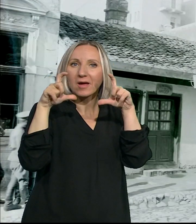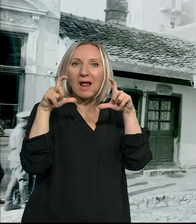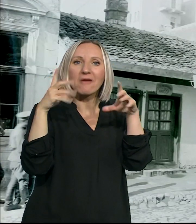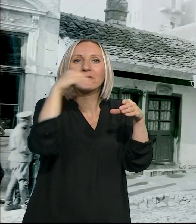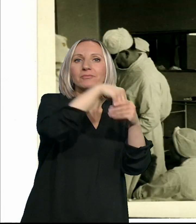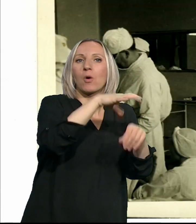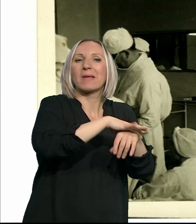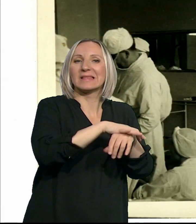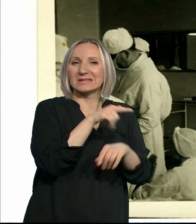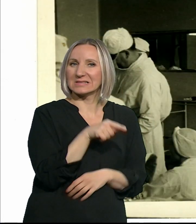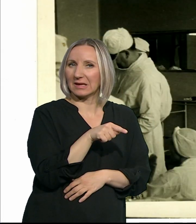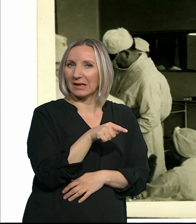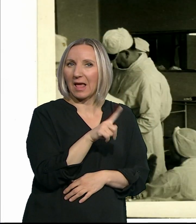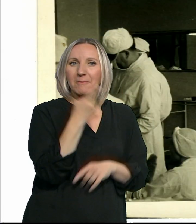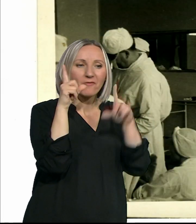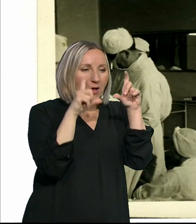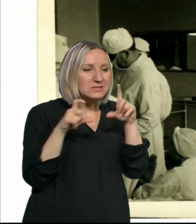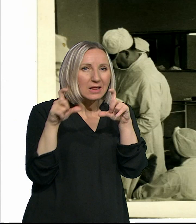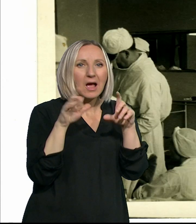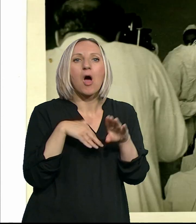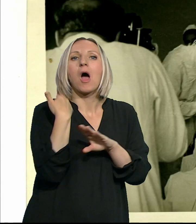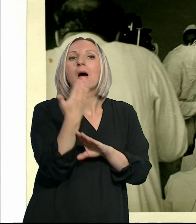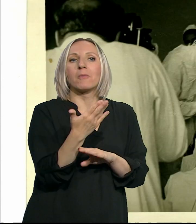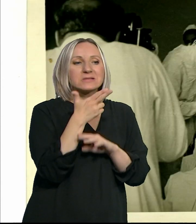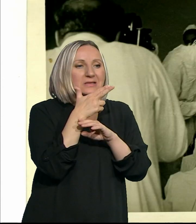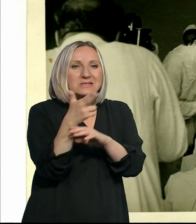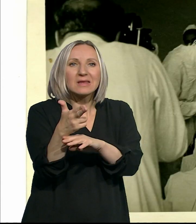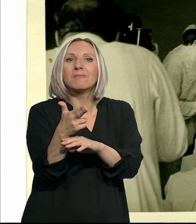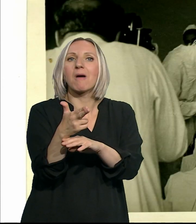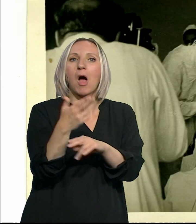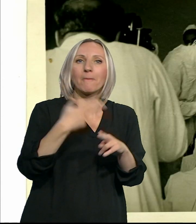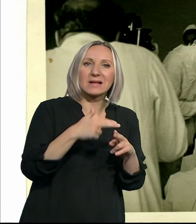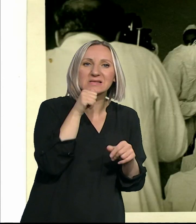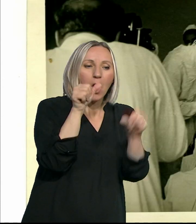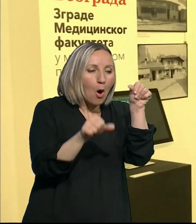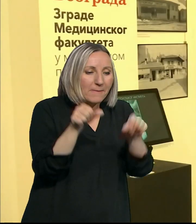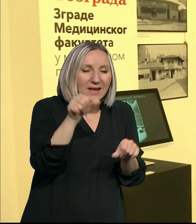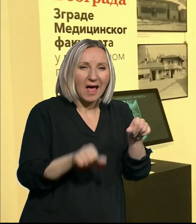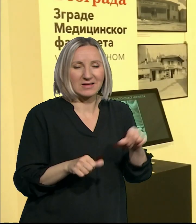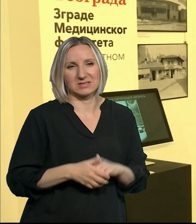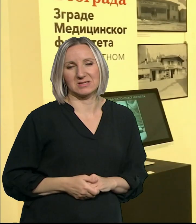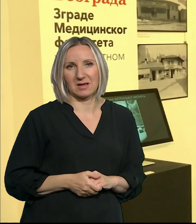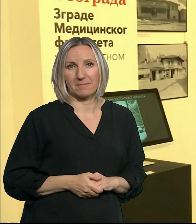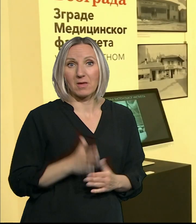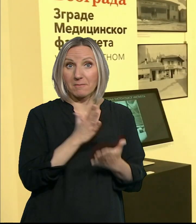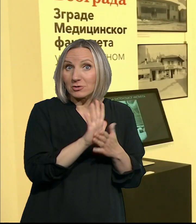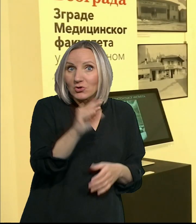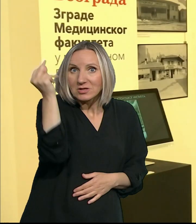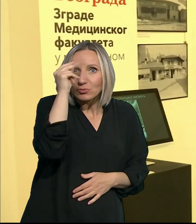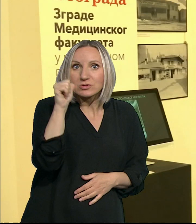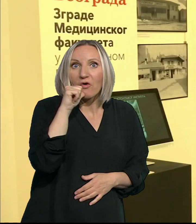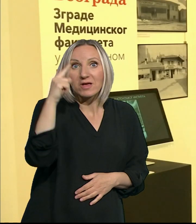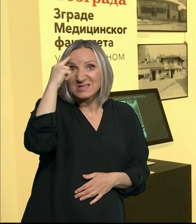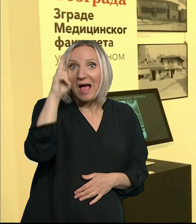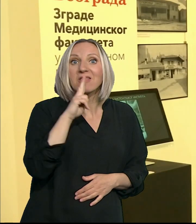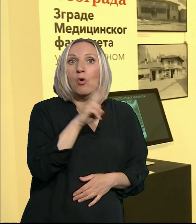svet medicine. Najpre fotografisao, a potom i snimao svoje pacijente i operacije. Upravo to iskustvo i znanje koje